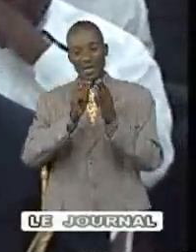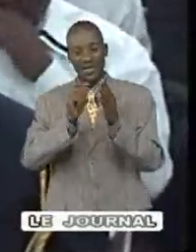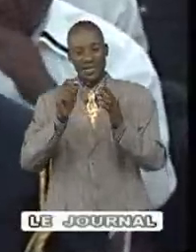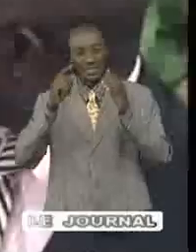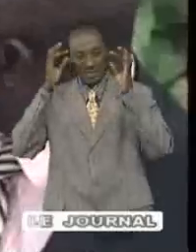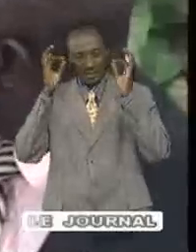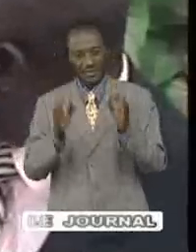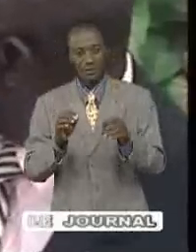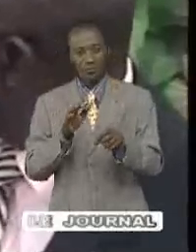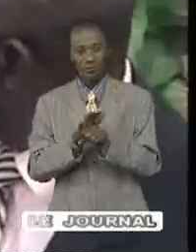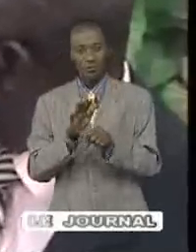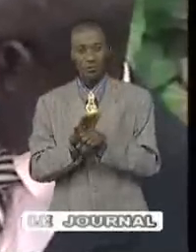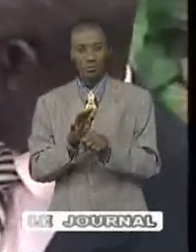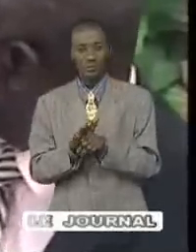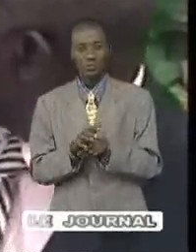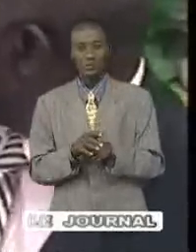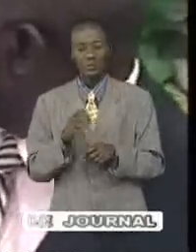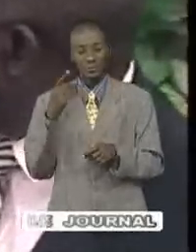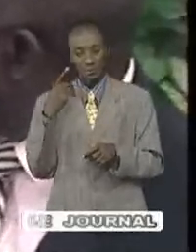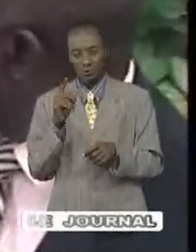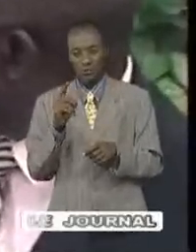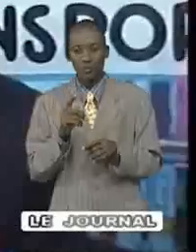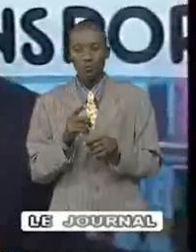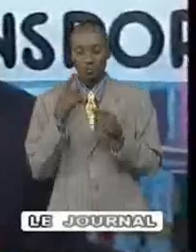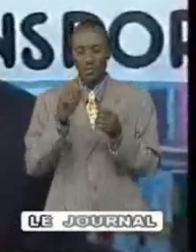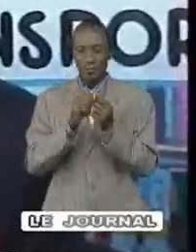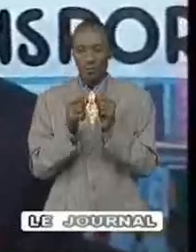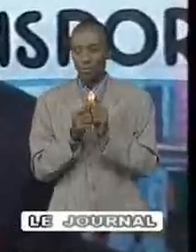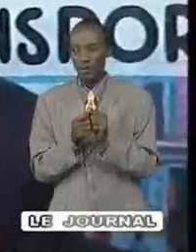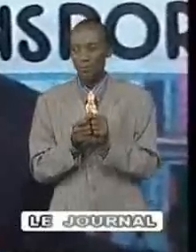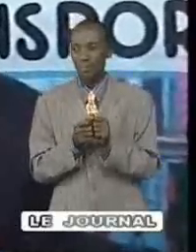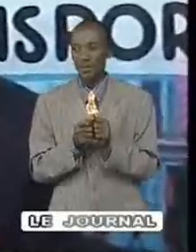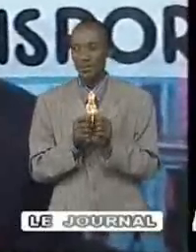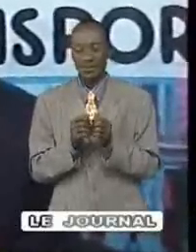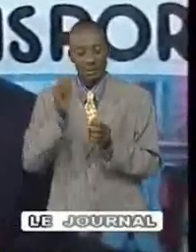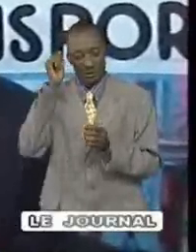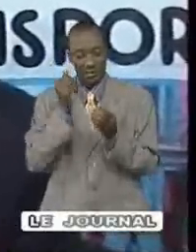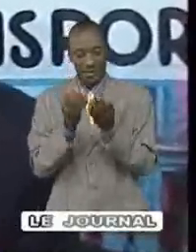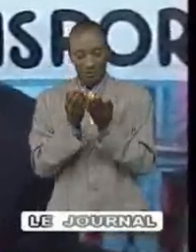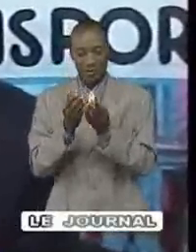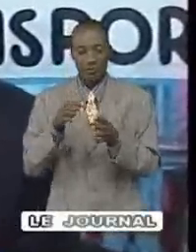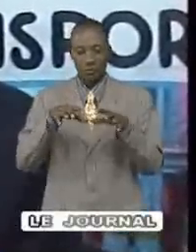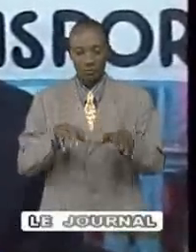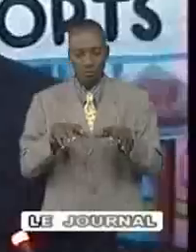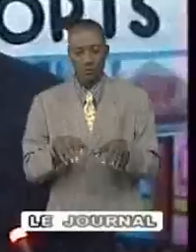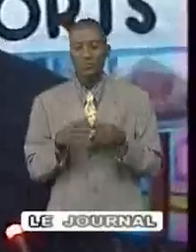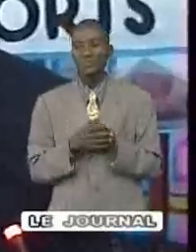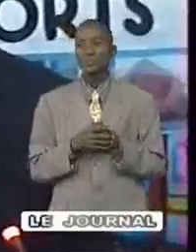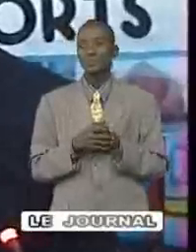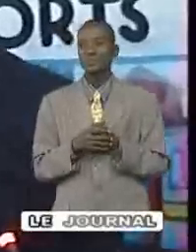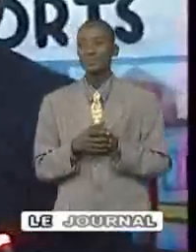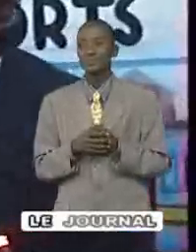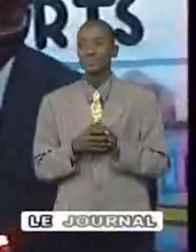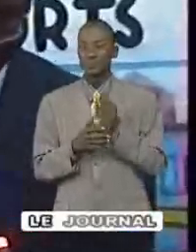pour assainir la navigation fluviale et lacustre en République démocratique du Congo. Pour les unités fluviales à coque en